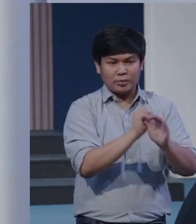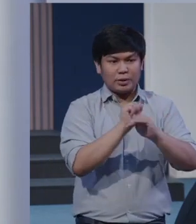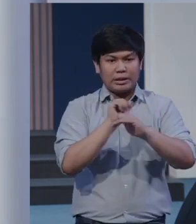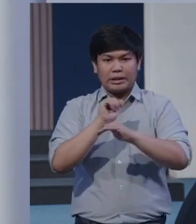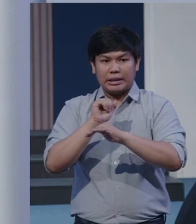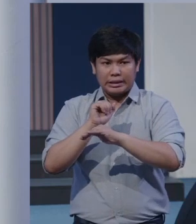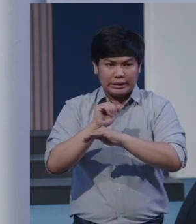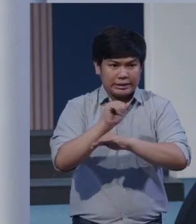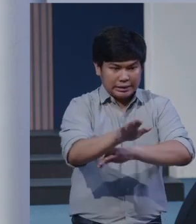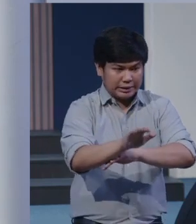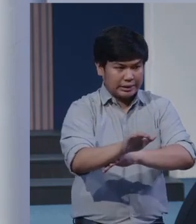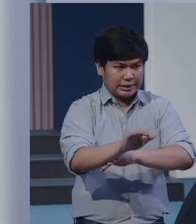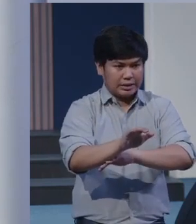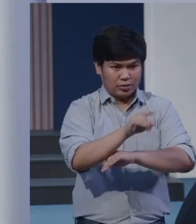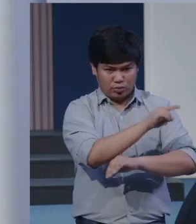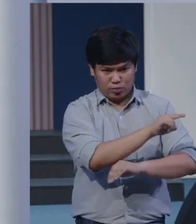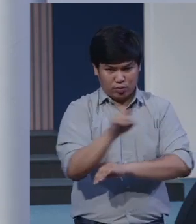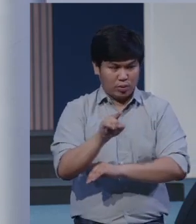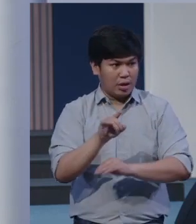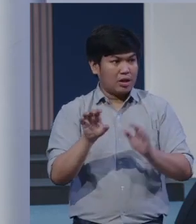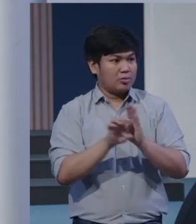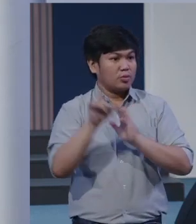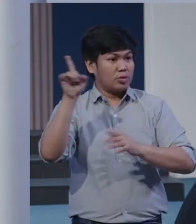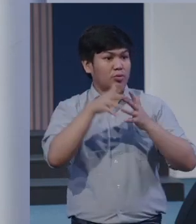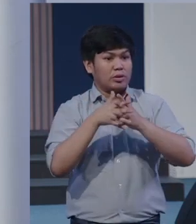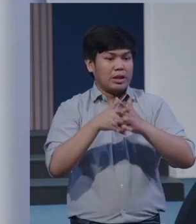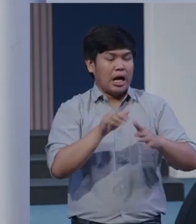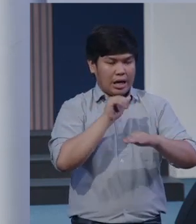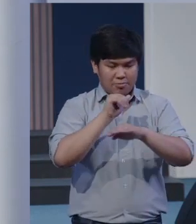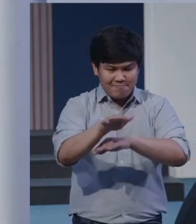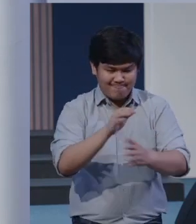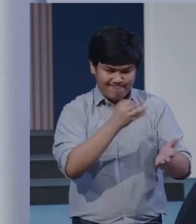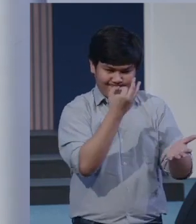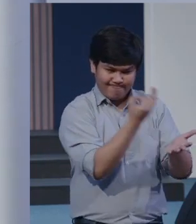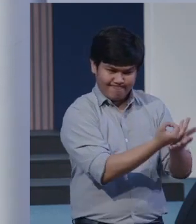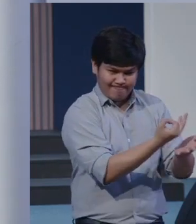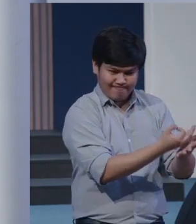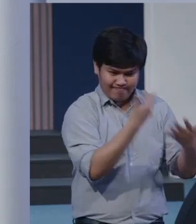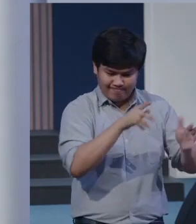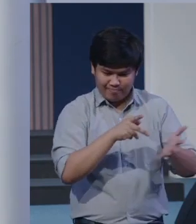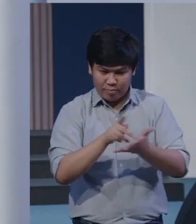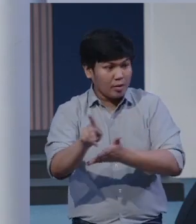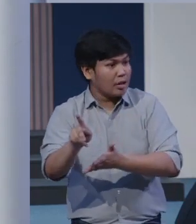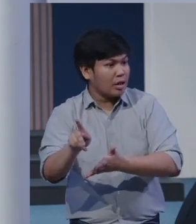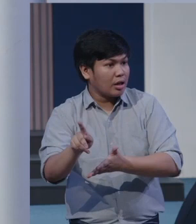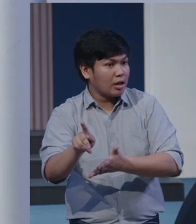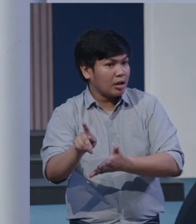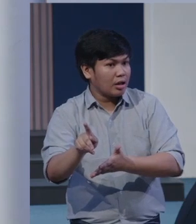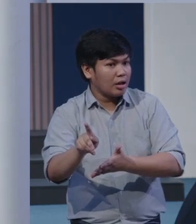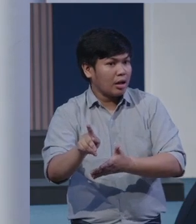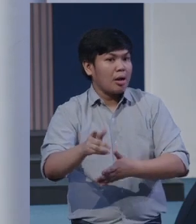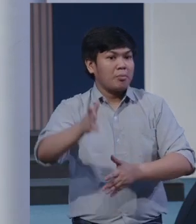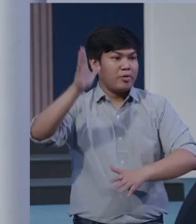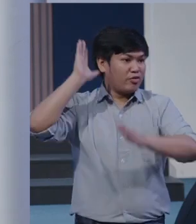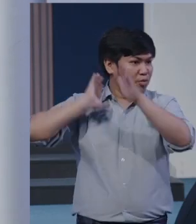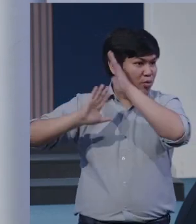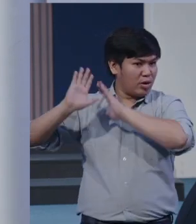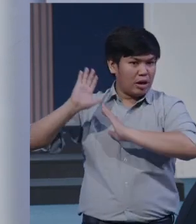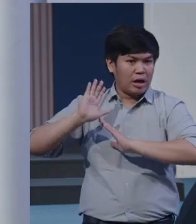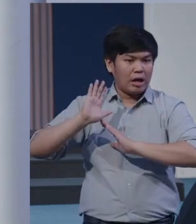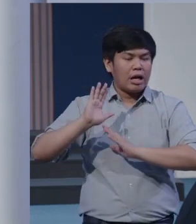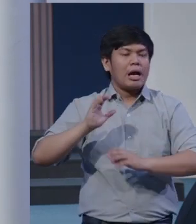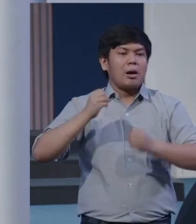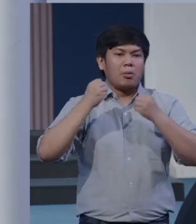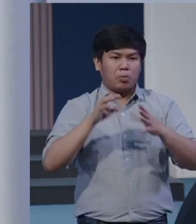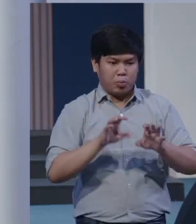nasa sobre na pinadala ko nao e ngayon mahirap ng gawin y dahil electronic na ngay Lahat ba digital